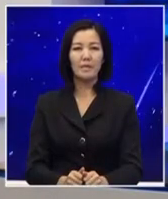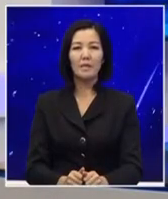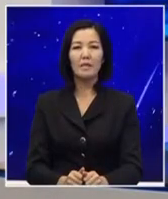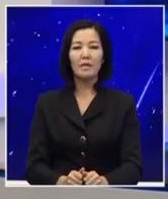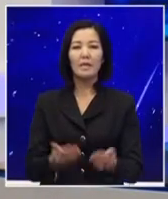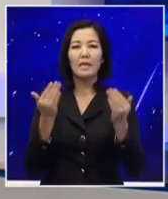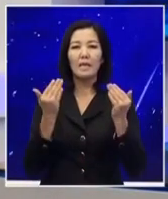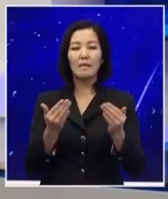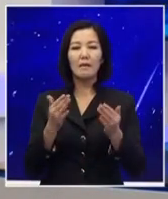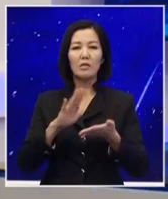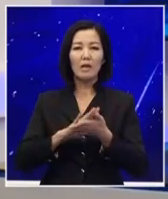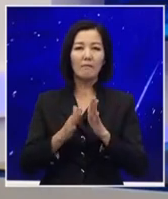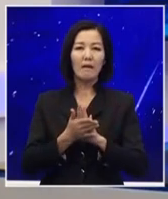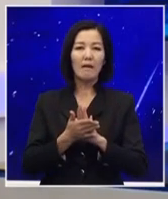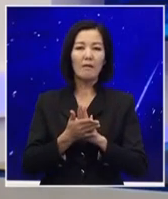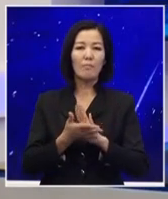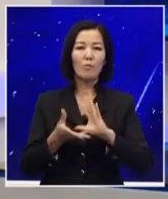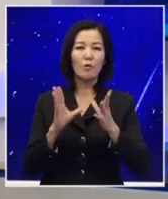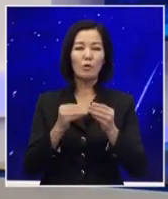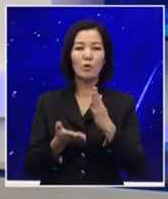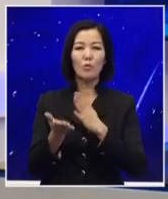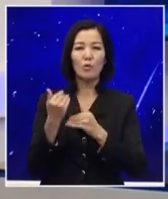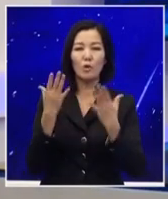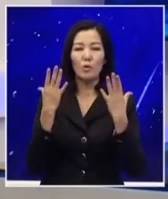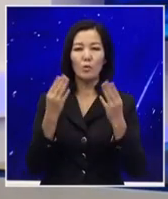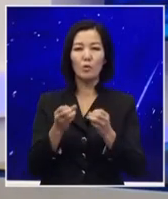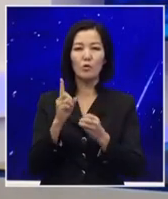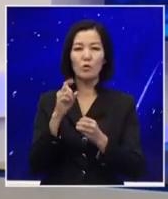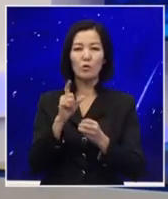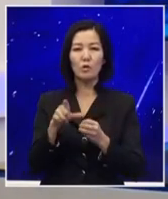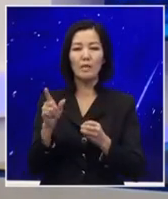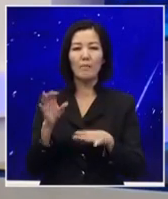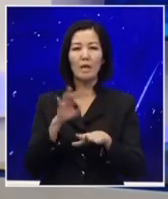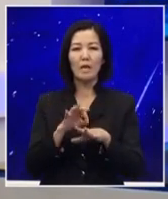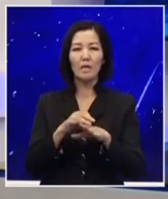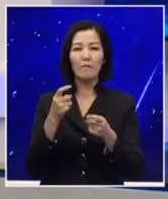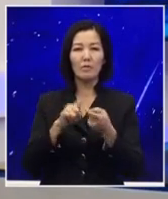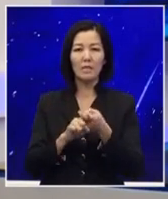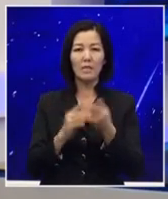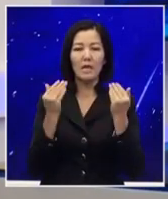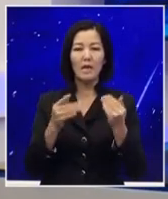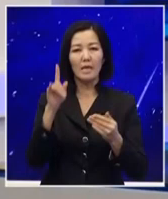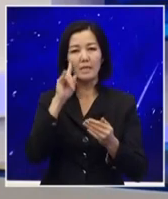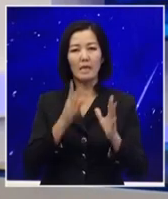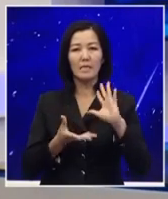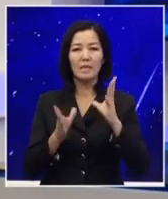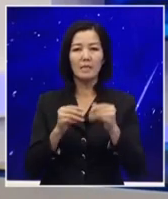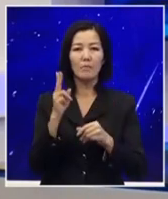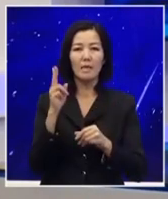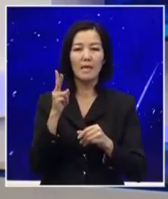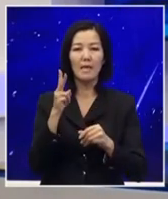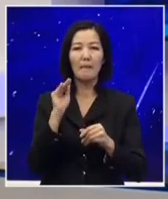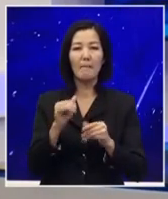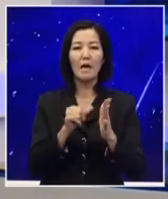Елдегі эпидемиологиялық жағдайға тоқталсақ, өткен тәулікте 100 адамнан коронавирус анықталды. Қазір еліміз бойынша 2618